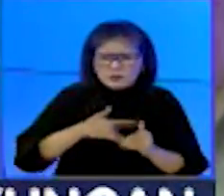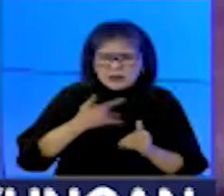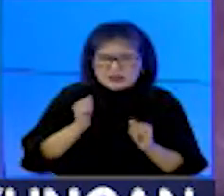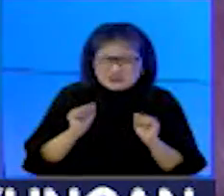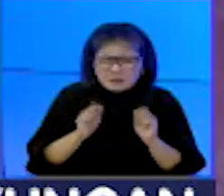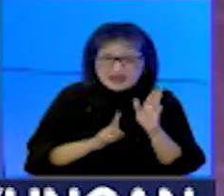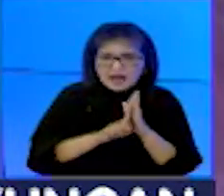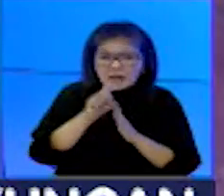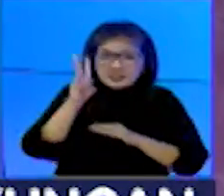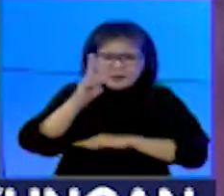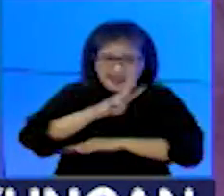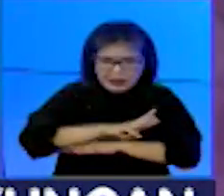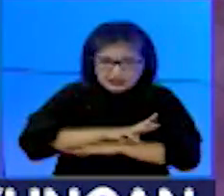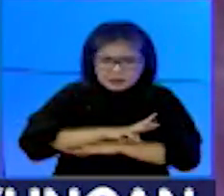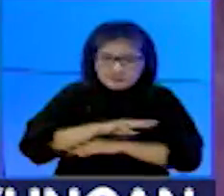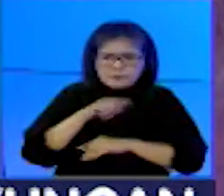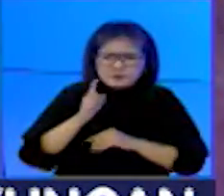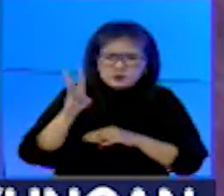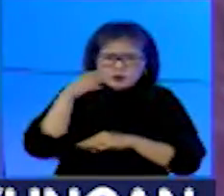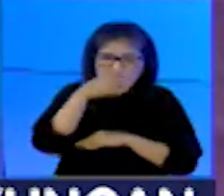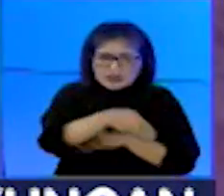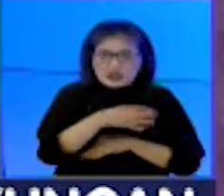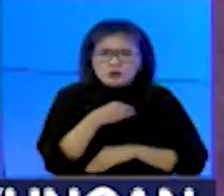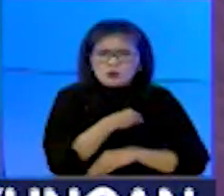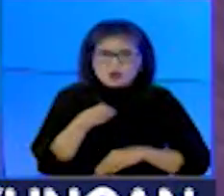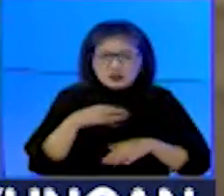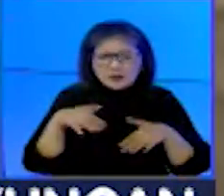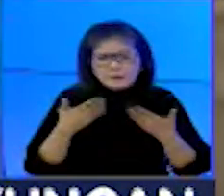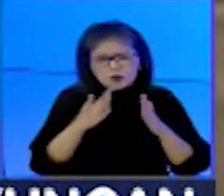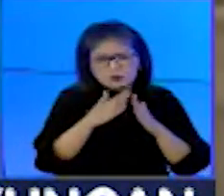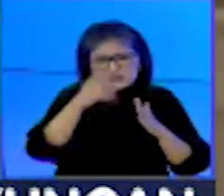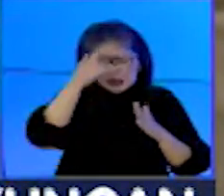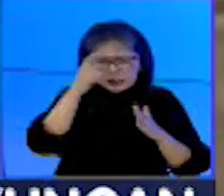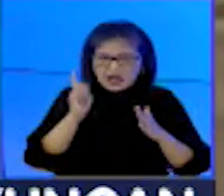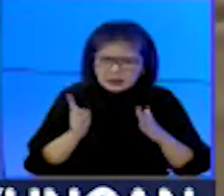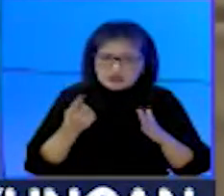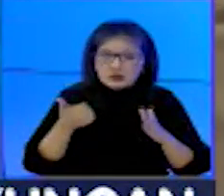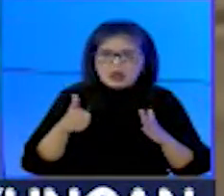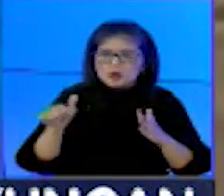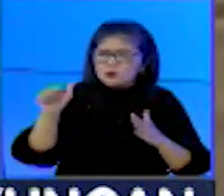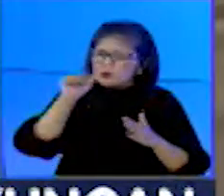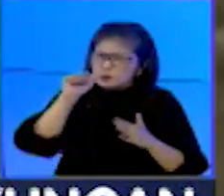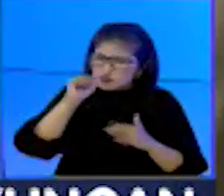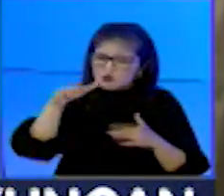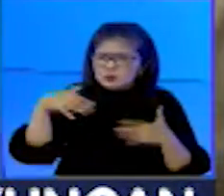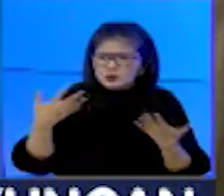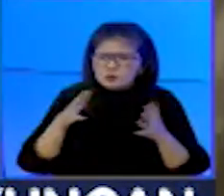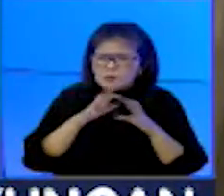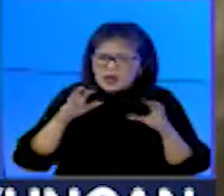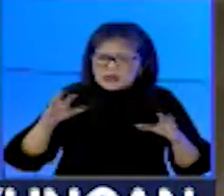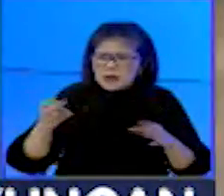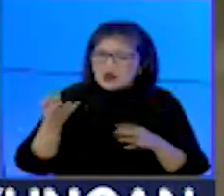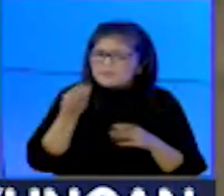hari, segeralah ke dokter maupun rumah sakit. Pastikan Anda memperbanyak asupan cairan serta mengkonsumsi makanan